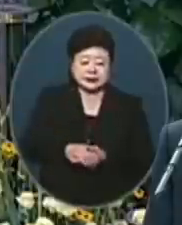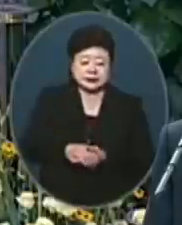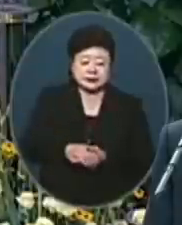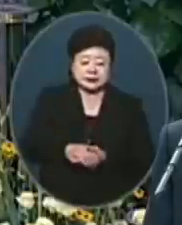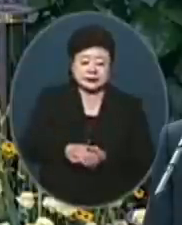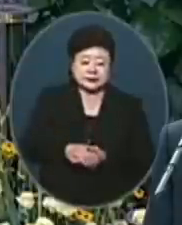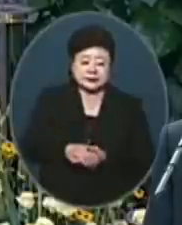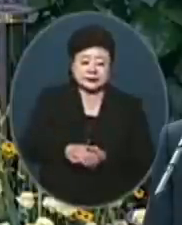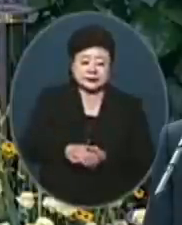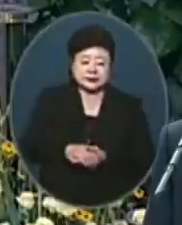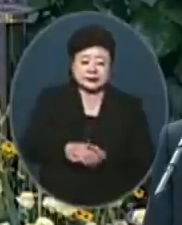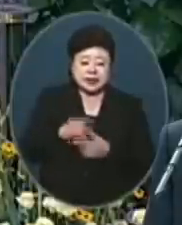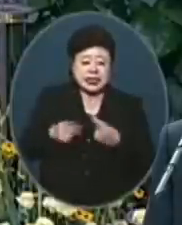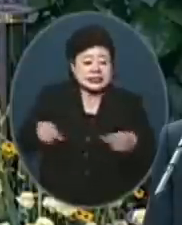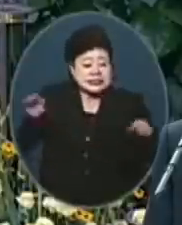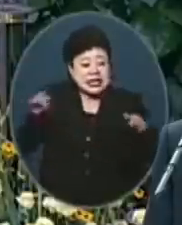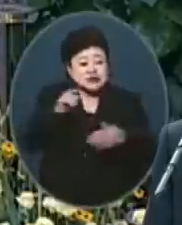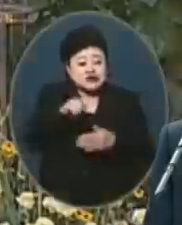새 중에